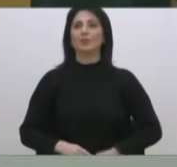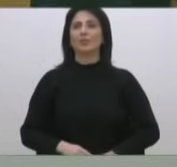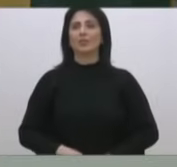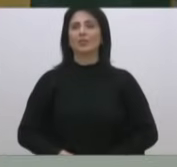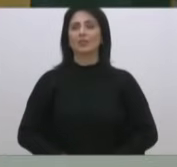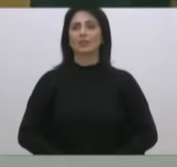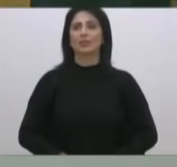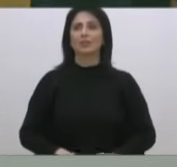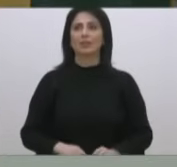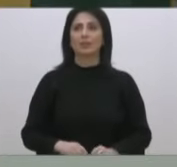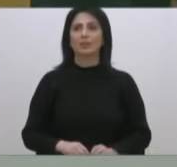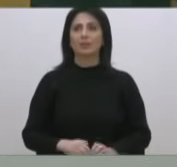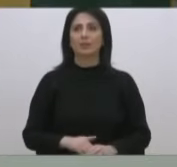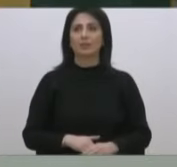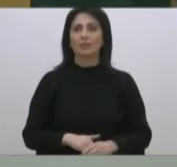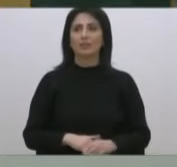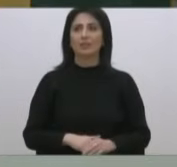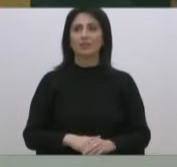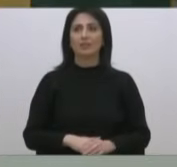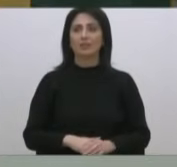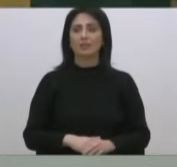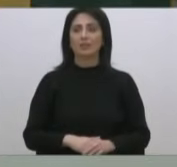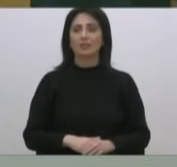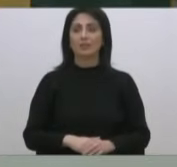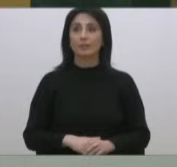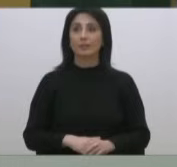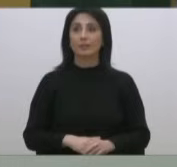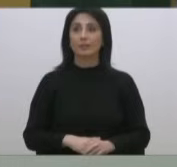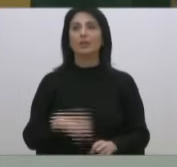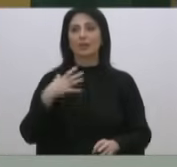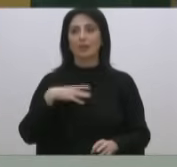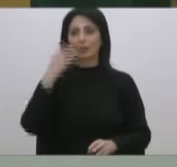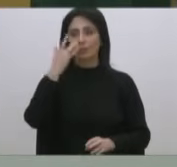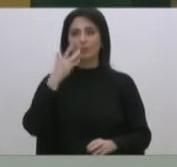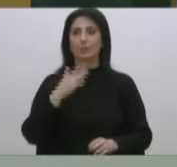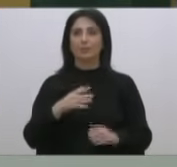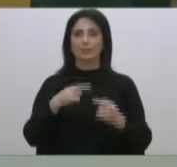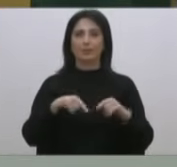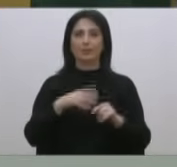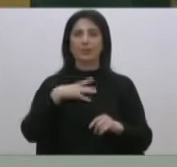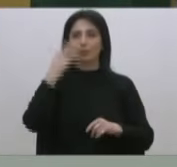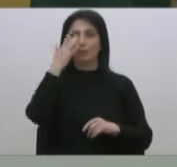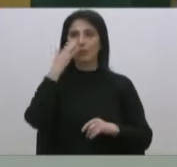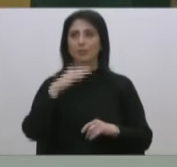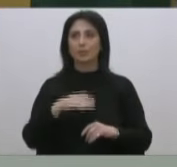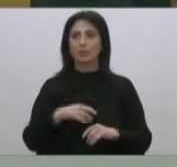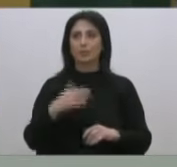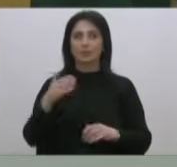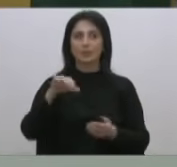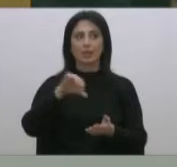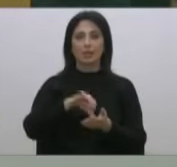Dro agar ari kho mem goni khalkhis tsols kargit mashin gadavdiot kartul otsneba fraktsia kartul otsnebis